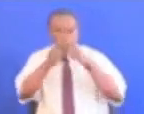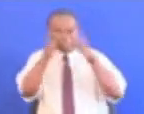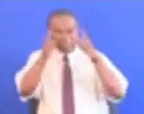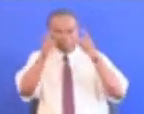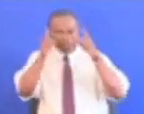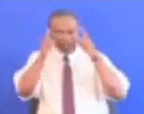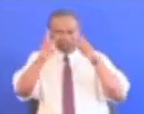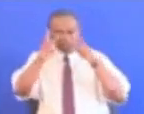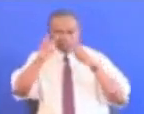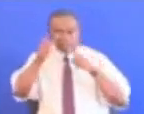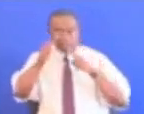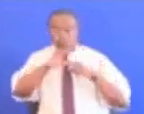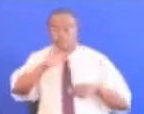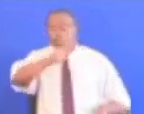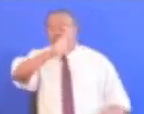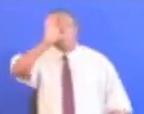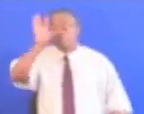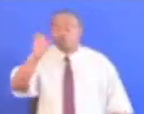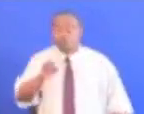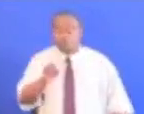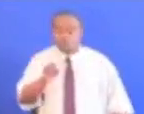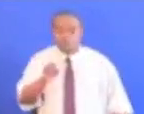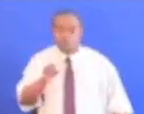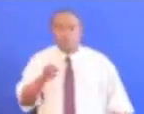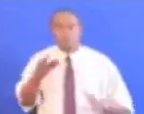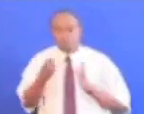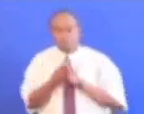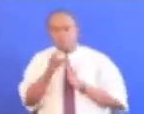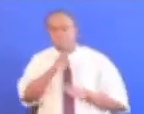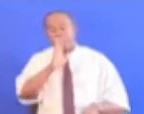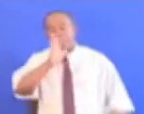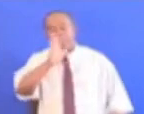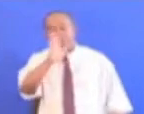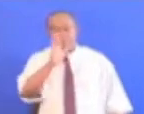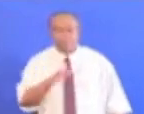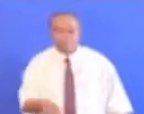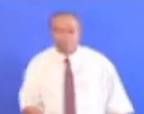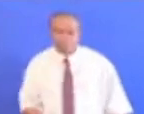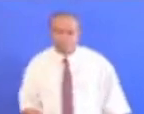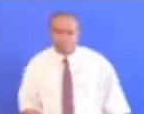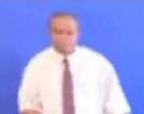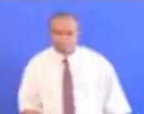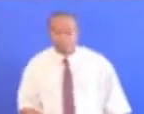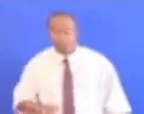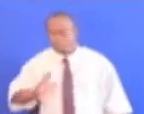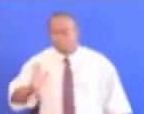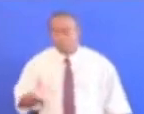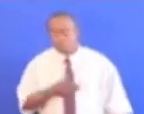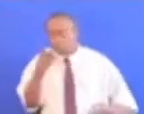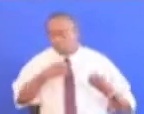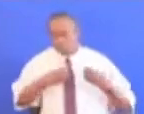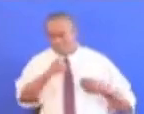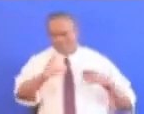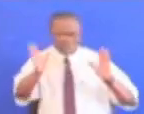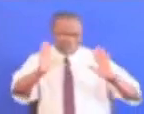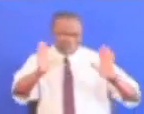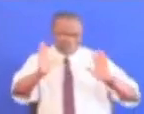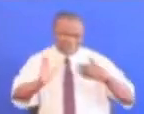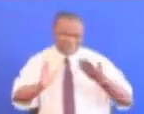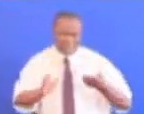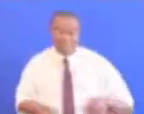zote ikiwemo pamoja na wilaya ya Uyui. Nimuondoe hofu Mheshimiwa mbunge na wabunge wote katika bunge lako